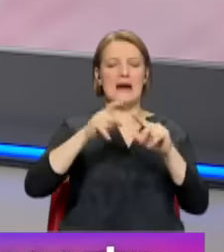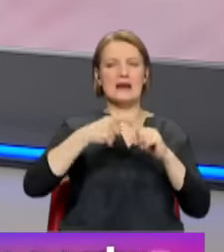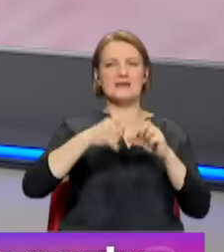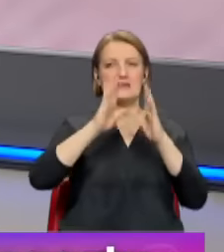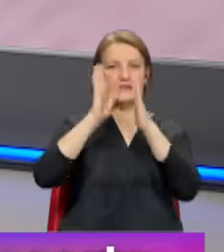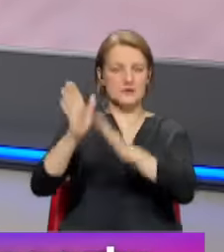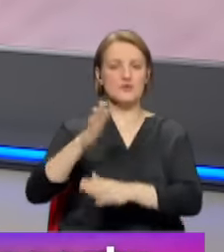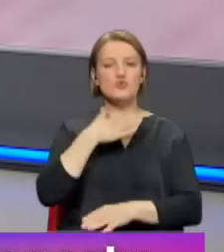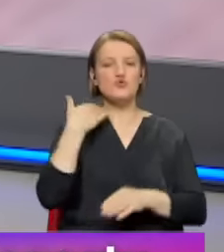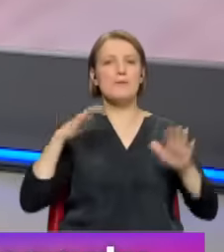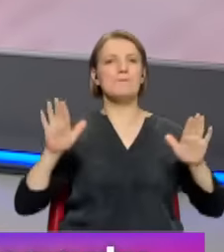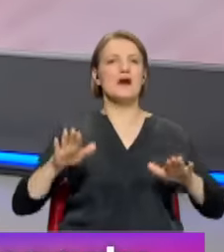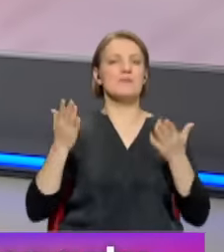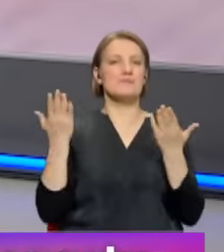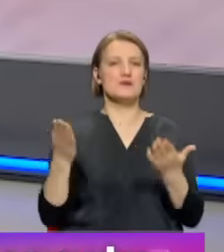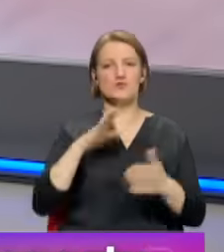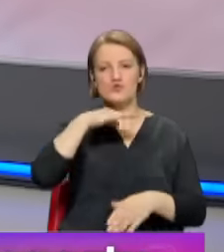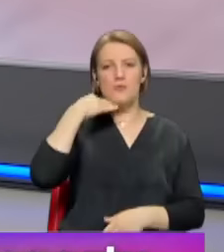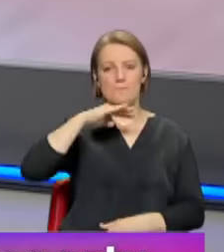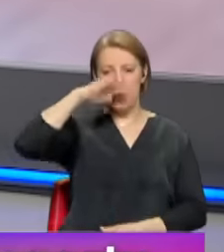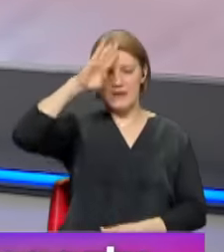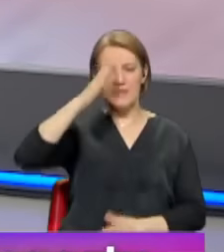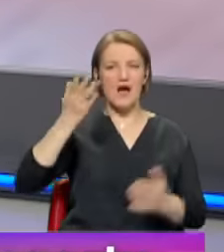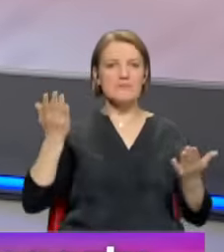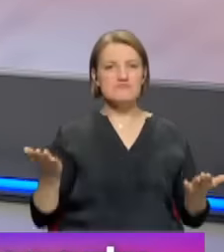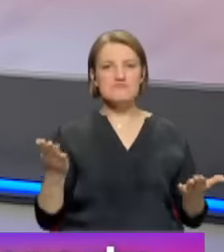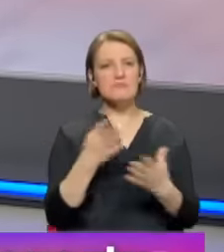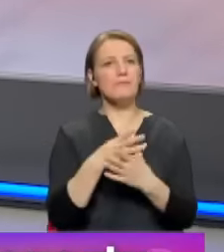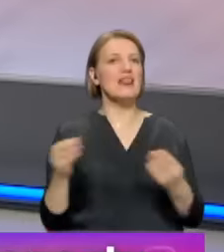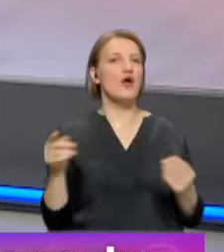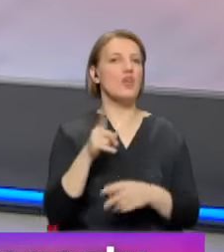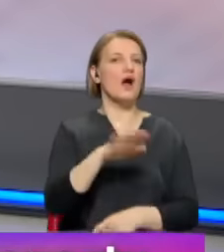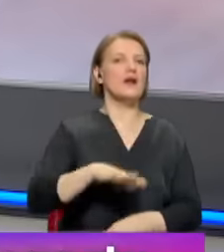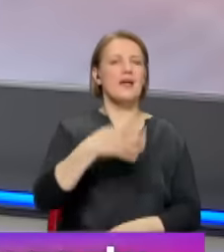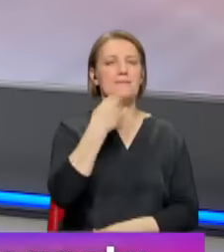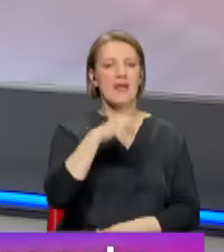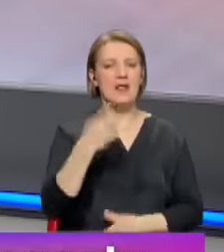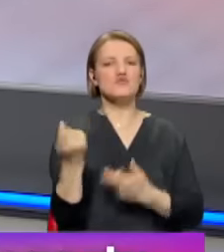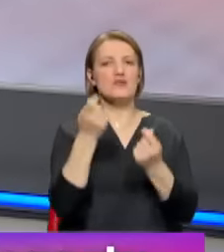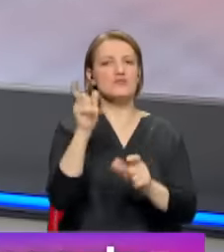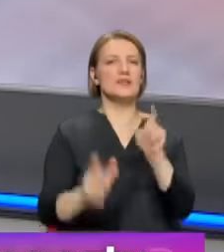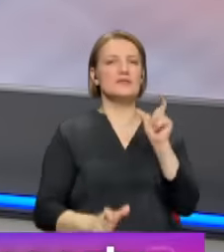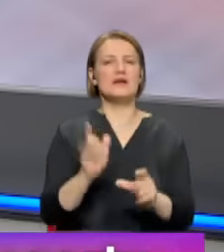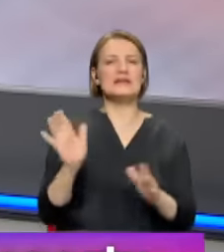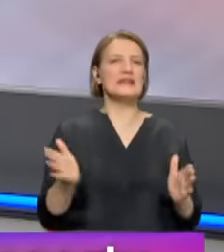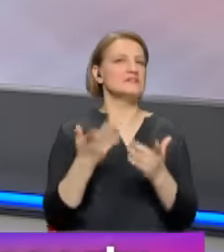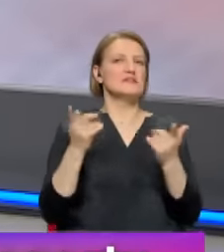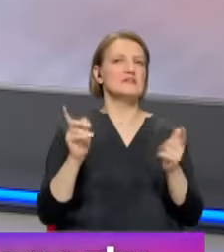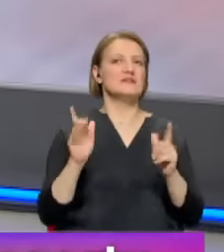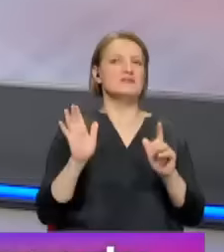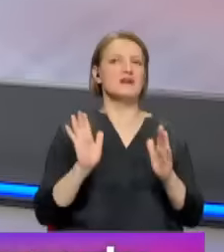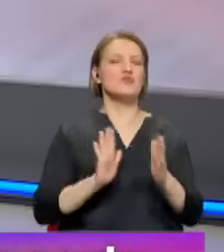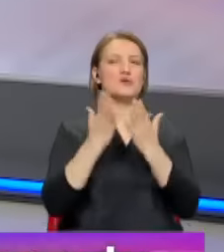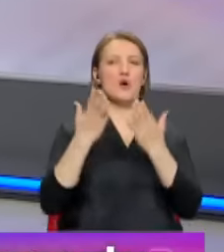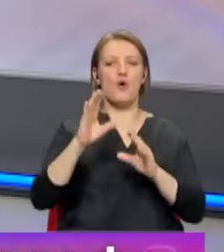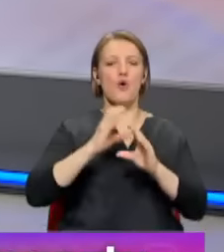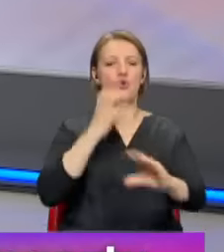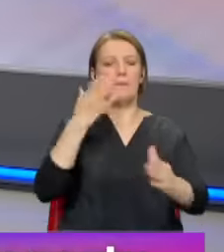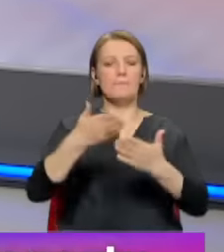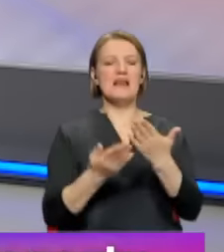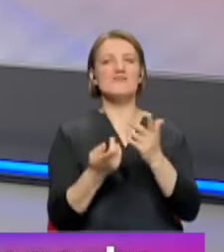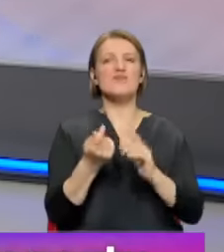tarafı Kurban Bayramı. Kurban Bayramı'nı acaba milyonlar, emekliler, çalışanlar nasıl karşılayacak? Otobüs bilet